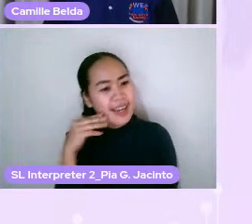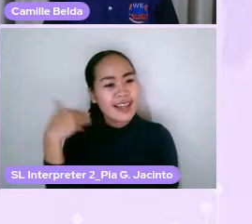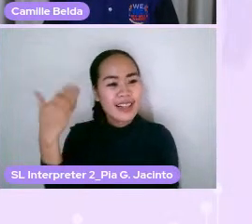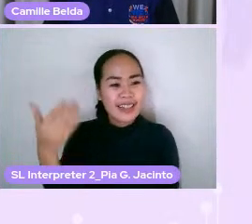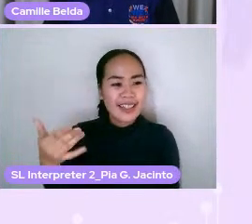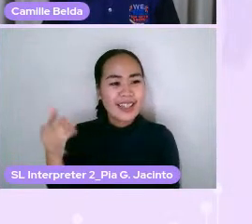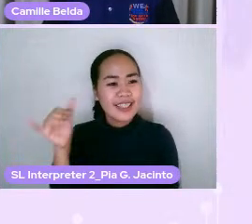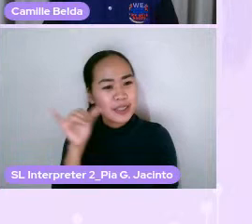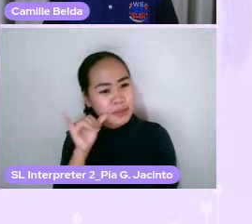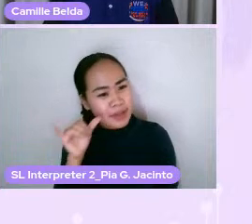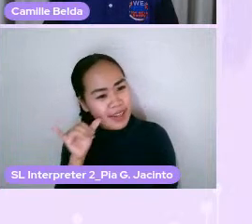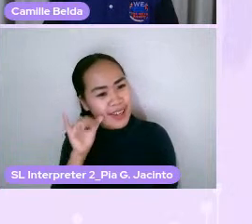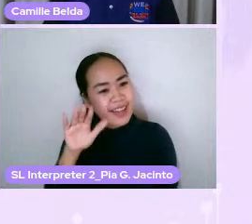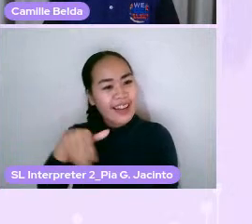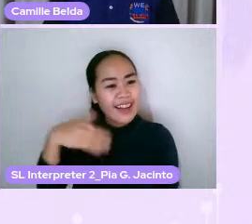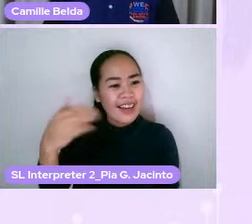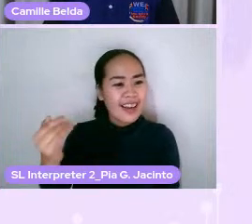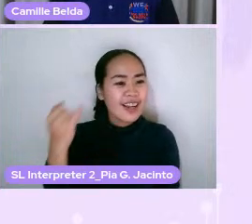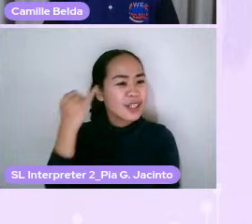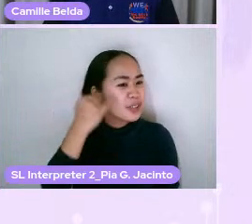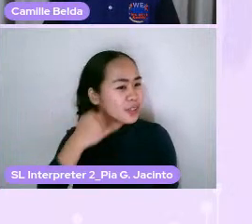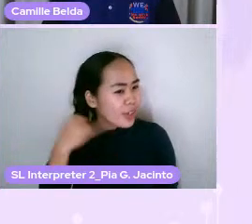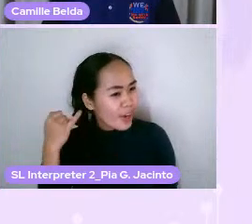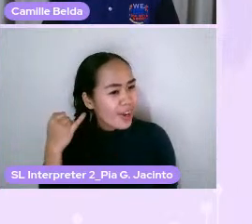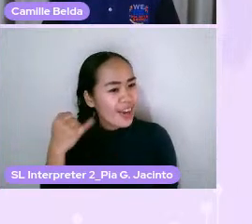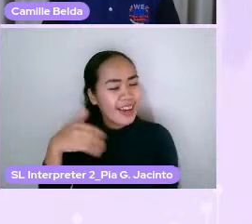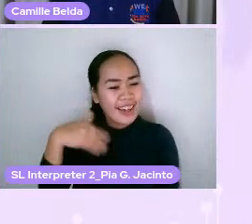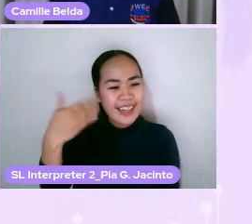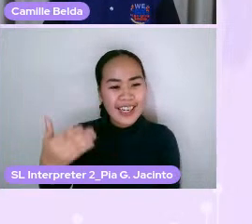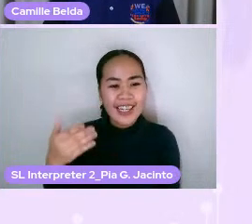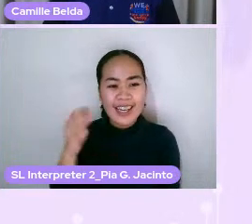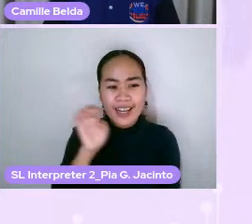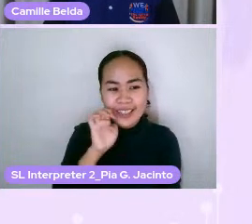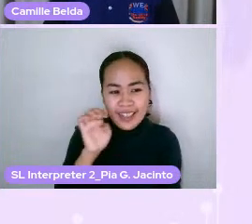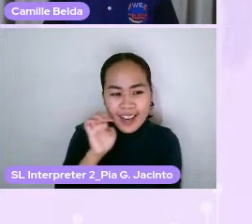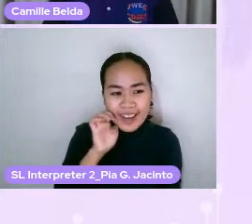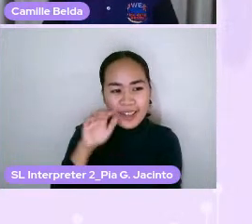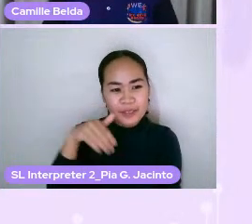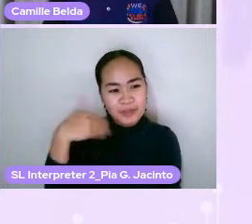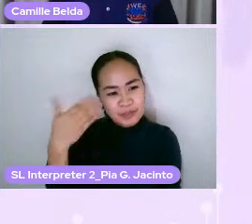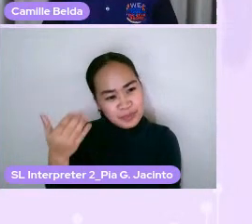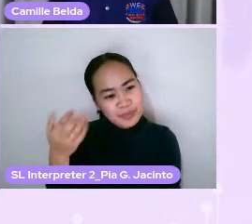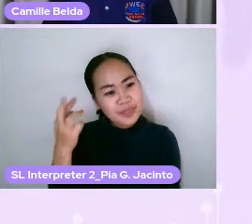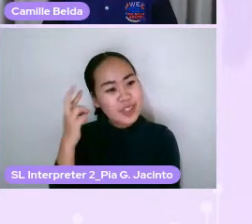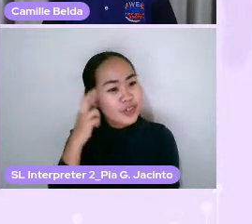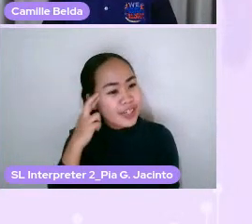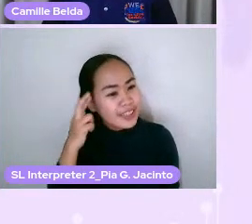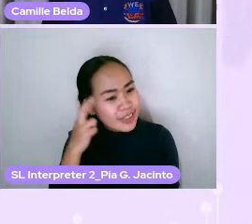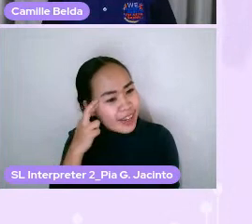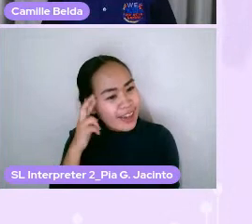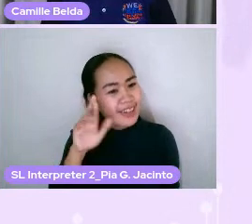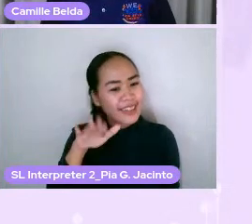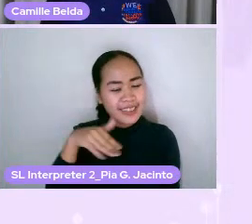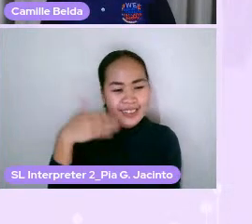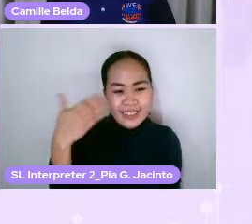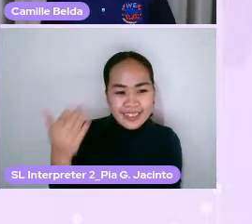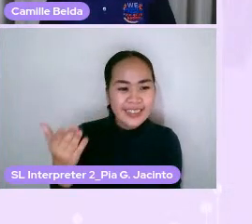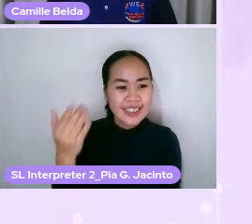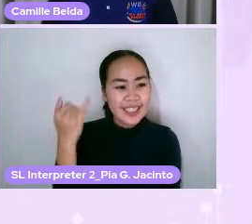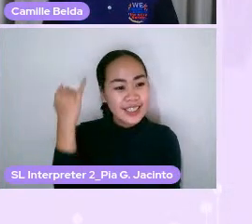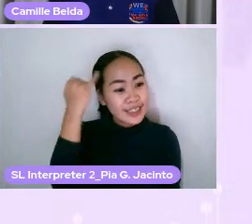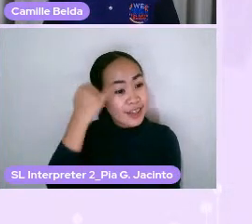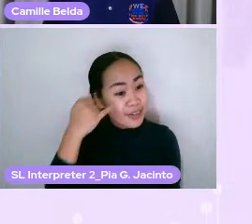Isabel Lucho, Joy Carlos Malaria, Erica Rose Dosimo, Rayjan Dice Odise